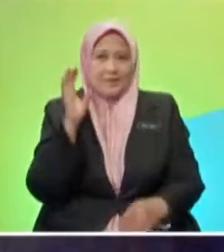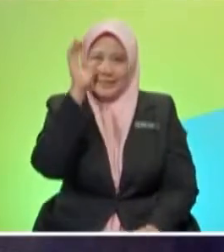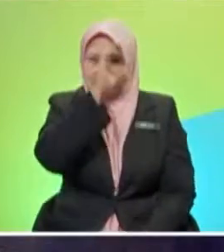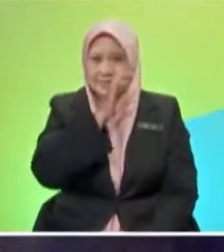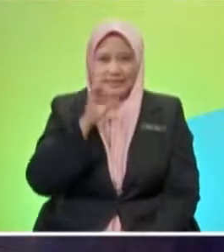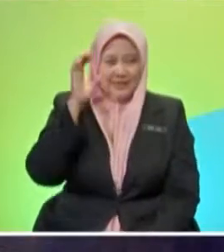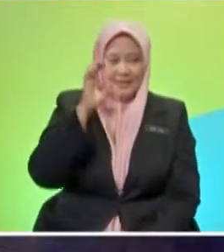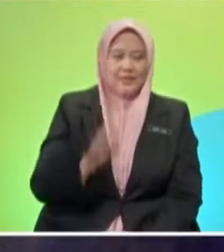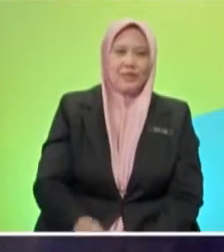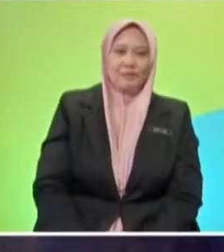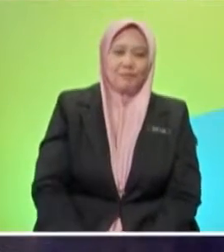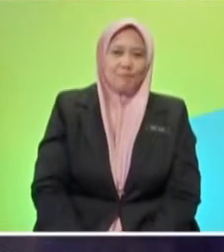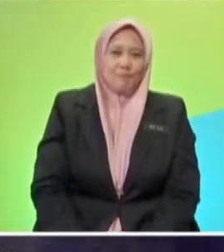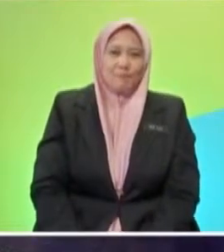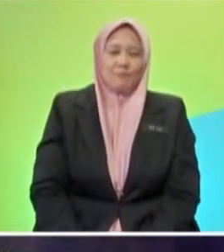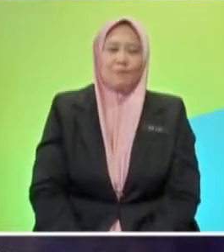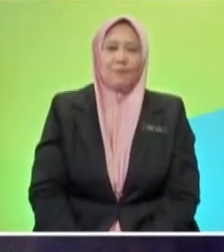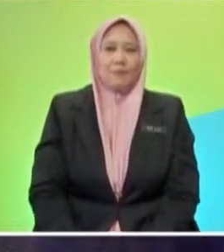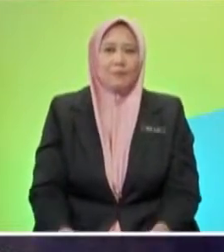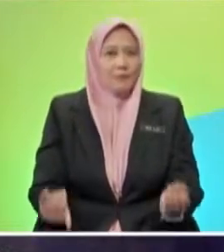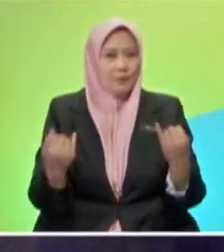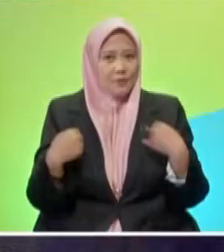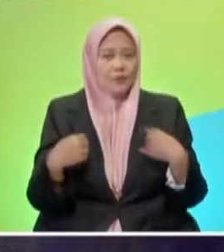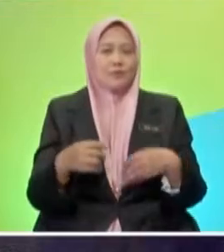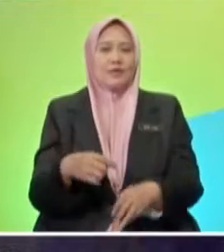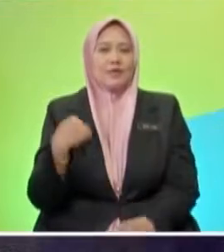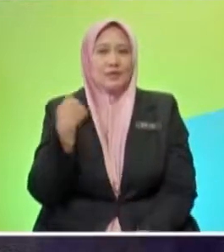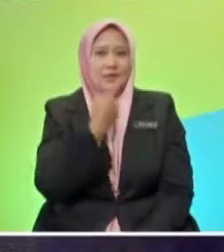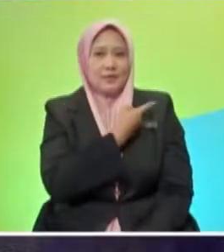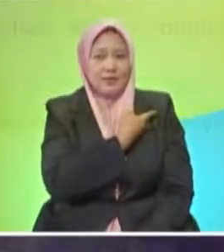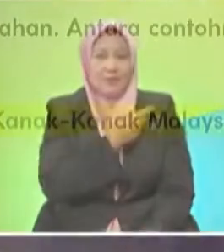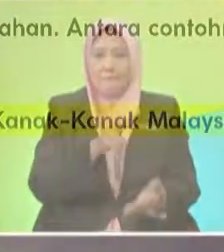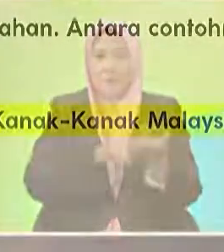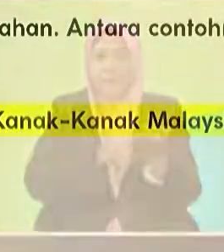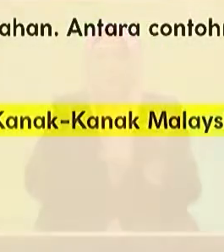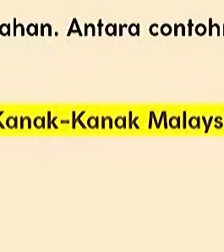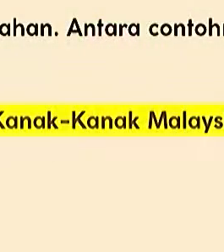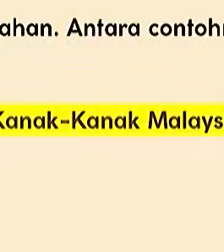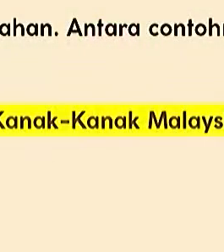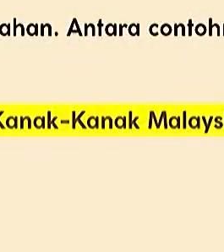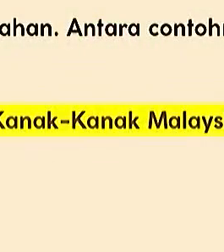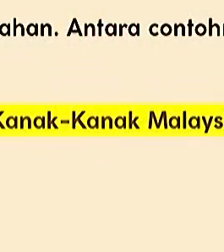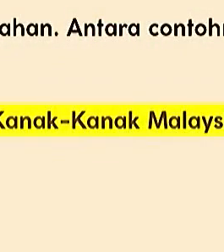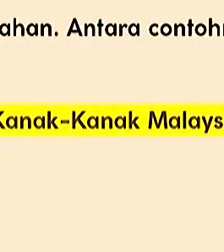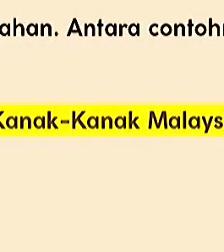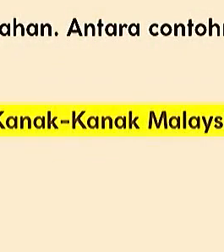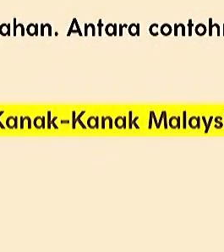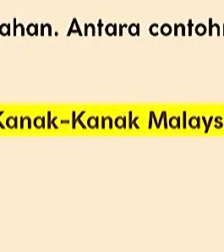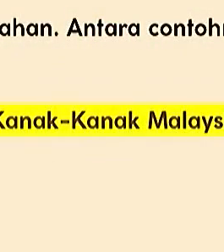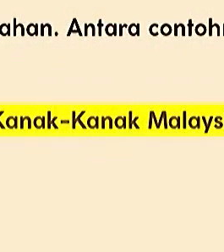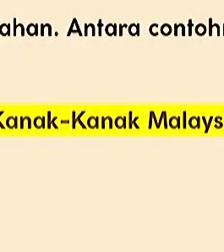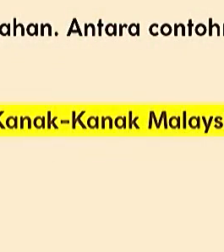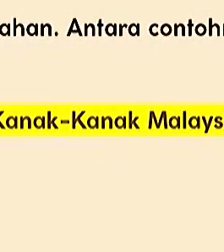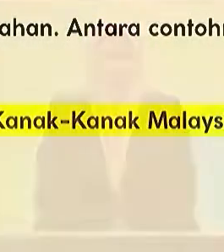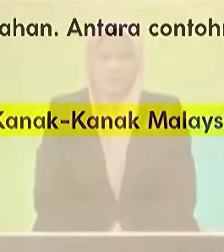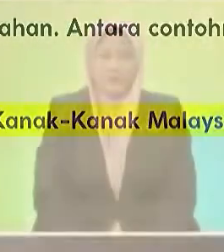terlebih dahulu ojo muring-muring yang berada dirumah maupun di dalam Google Mice kita baca silakan Hai by